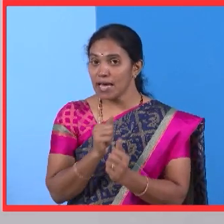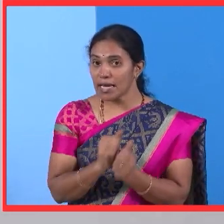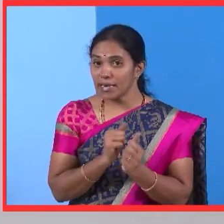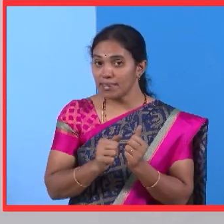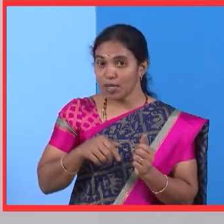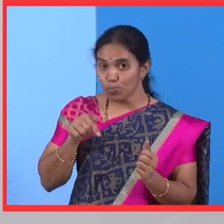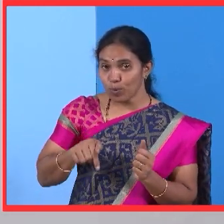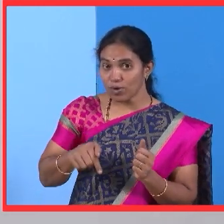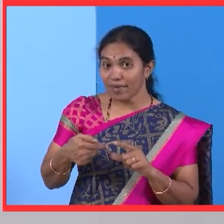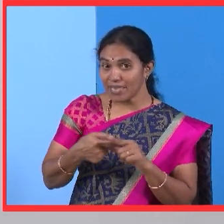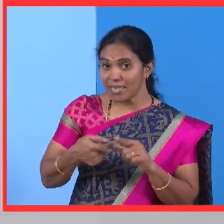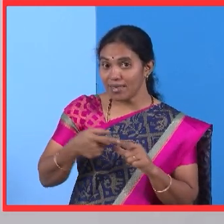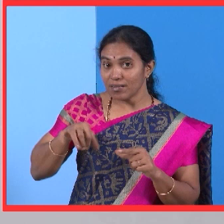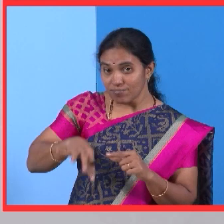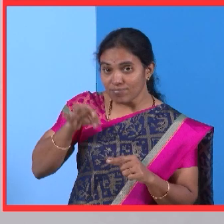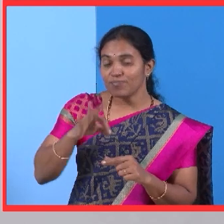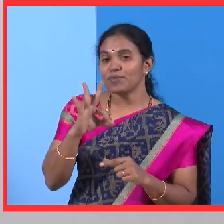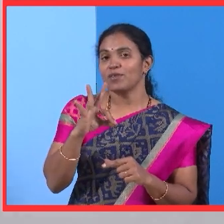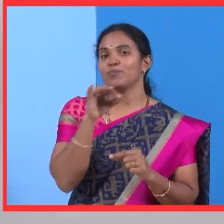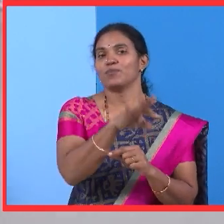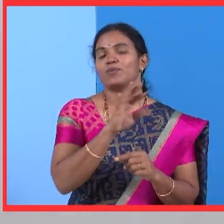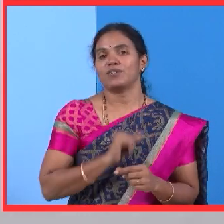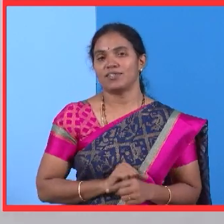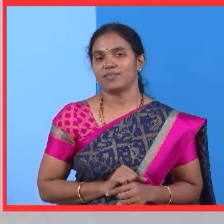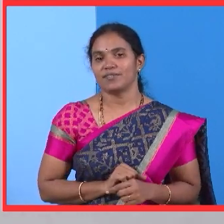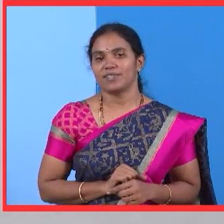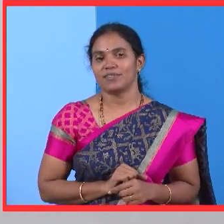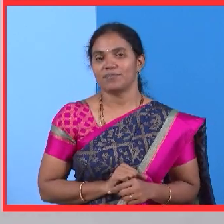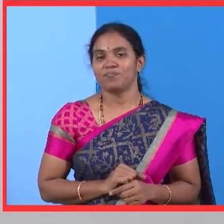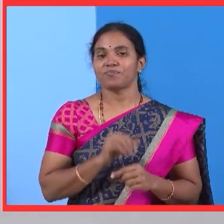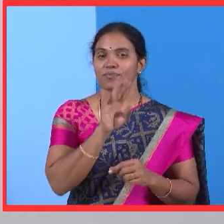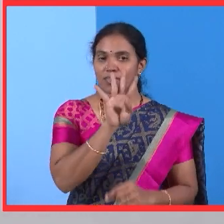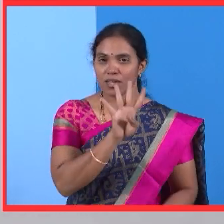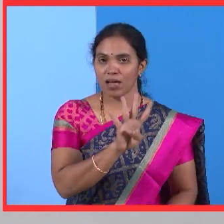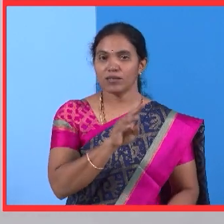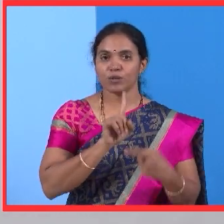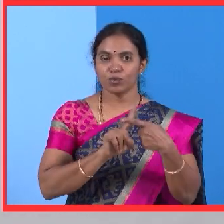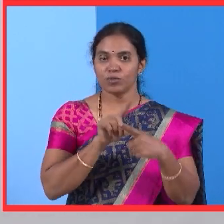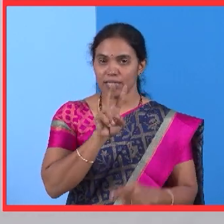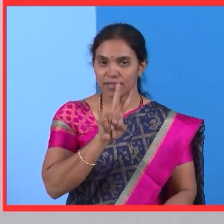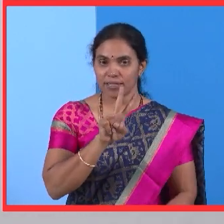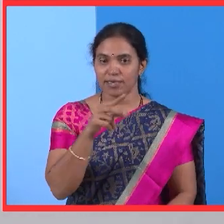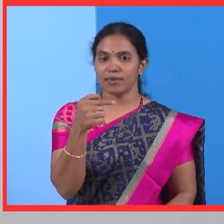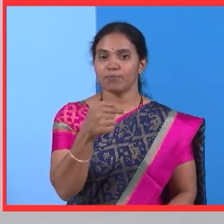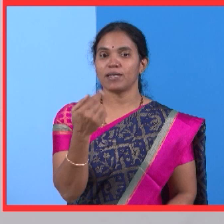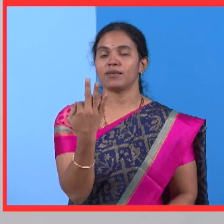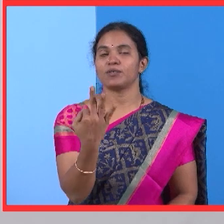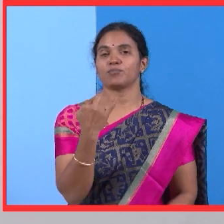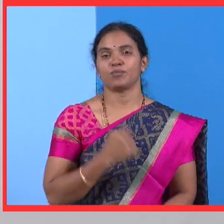4 பிளஸ் 2 இந்த கூட்டுத் தொகையிலிருந்து இதை கழிக்கணும் மைனஸ் 3 தட் இஸ் ஈக்குவல் டு ஏ